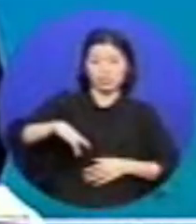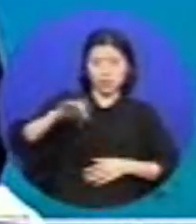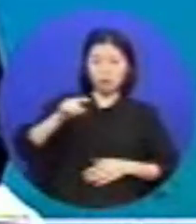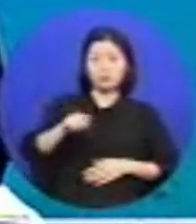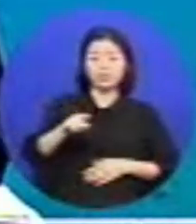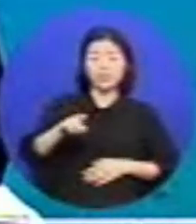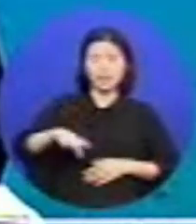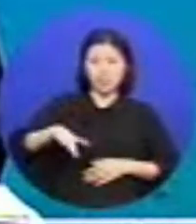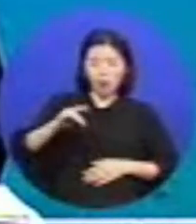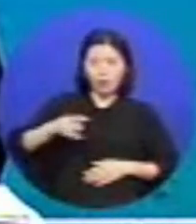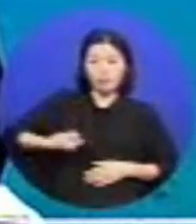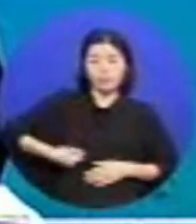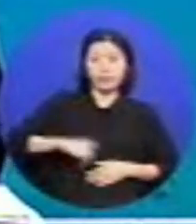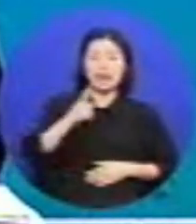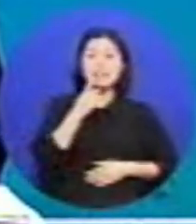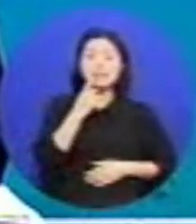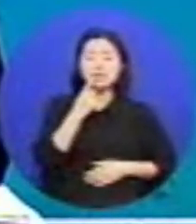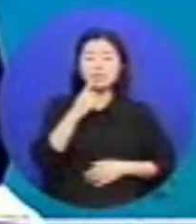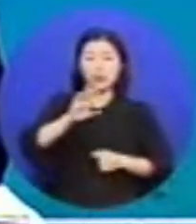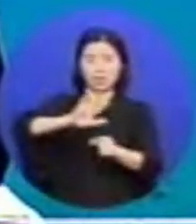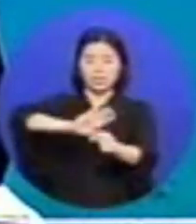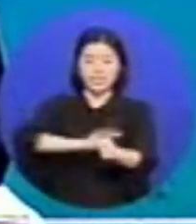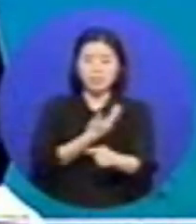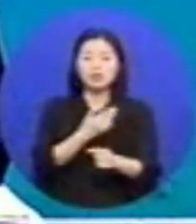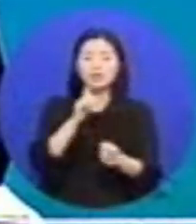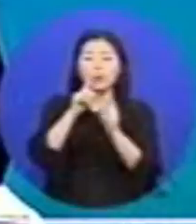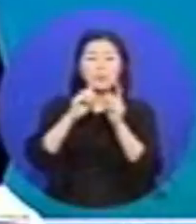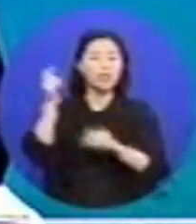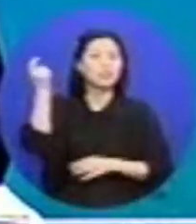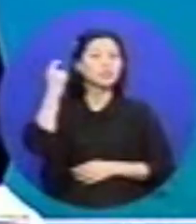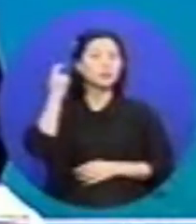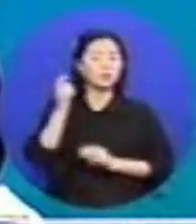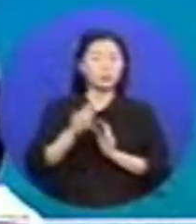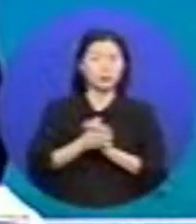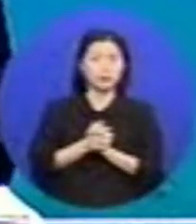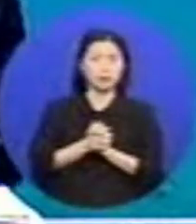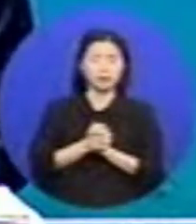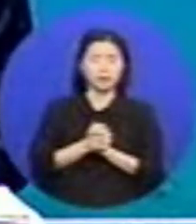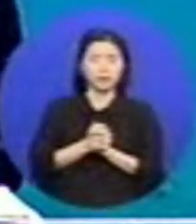처음 딸의 입에서도 잘못했다는 말을 들었다는 거예요.